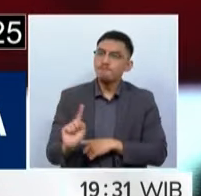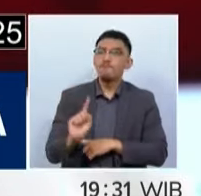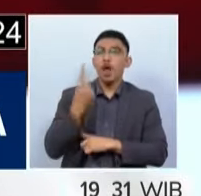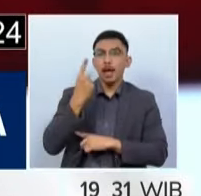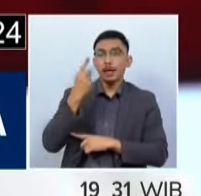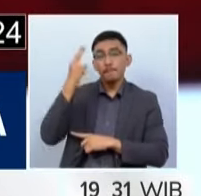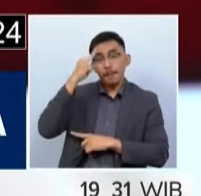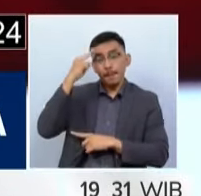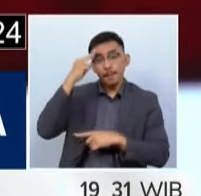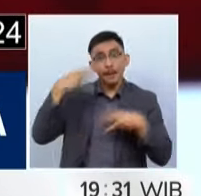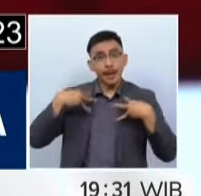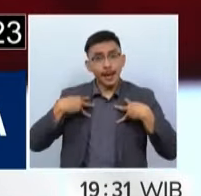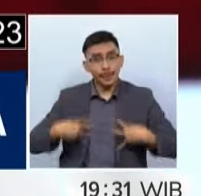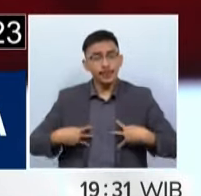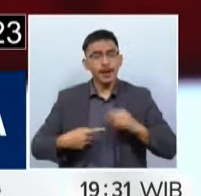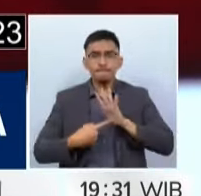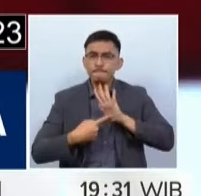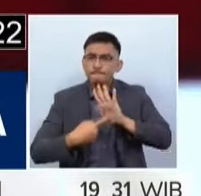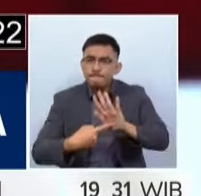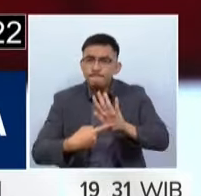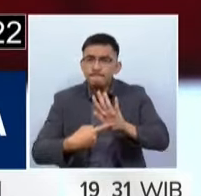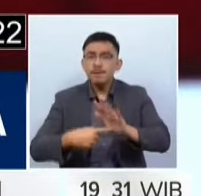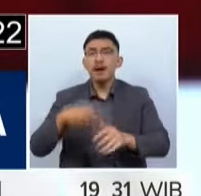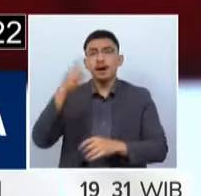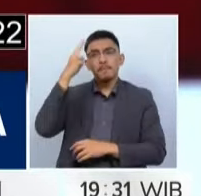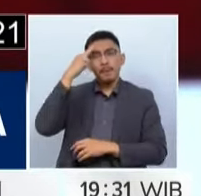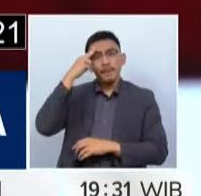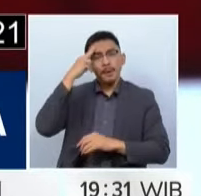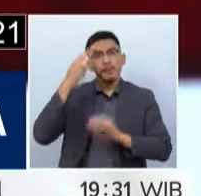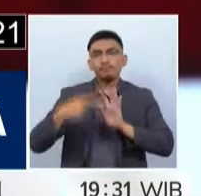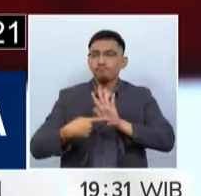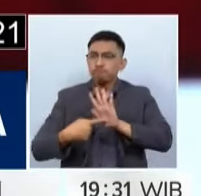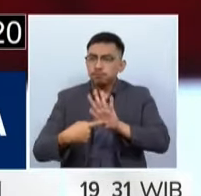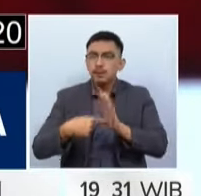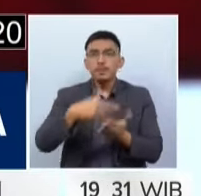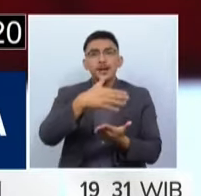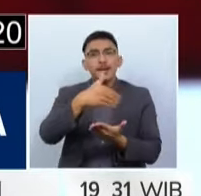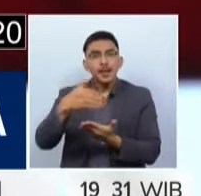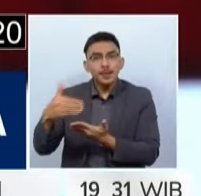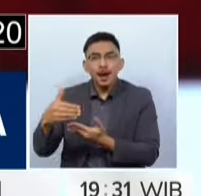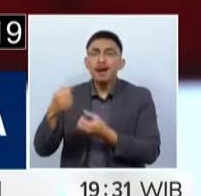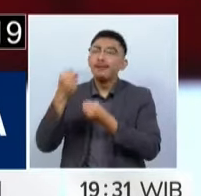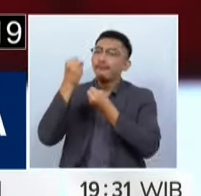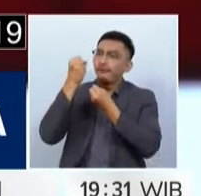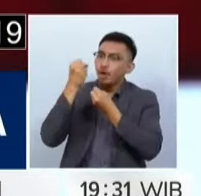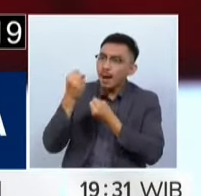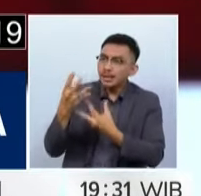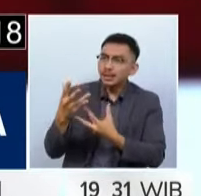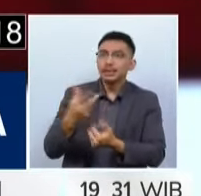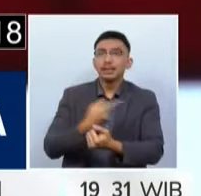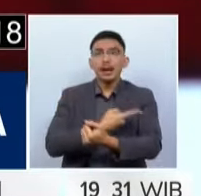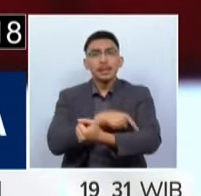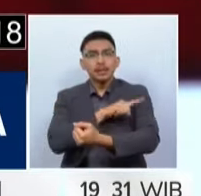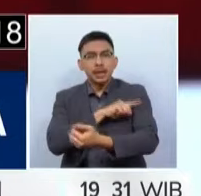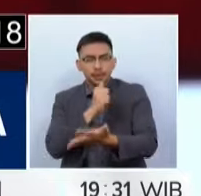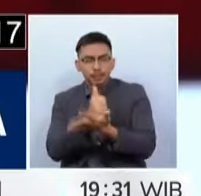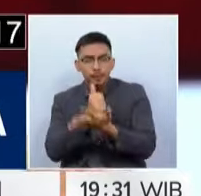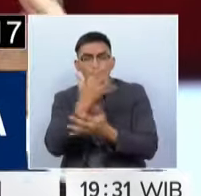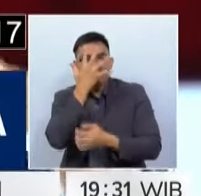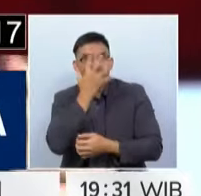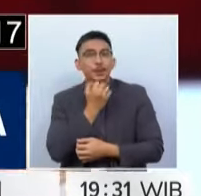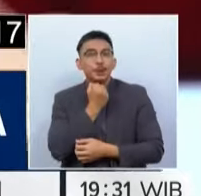etika kepemimpinan yang mengandalkan data kapasitas yang serius kita ingin republik